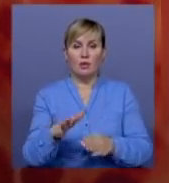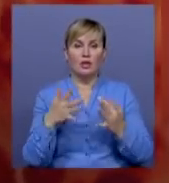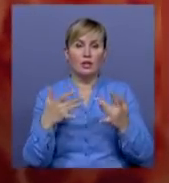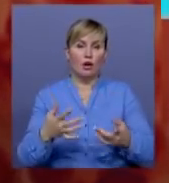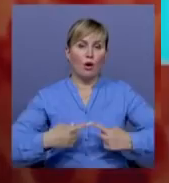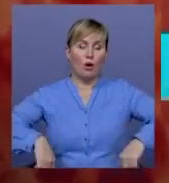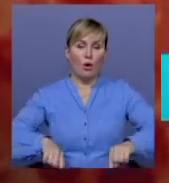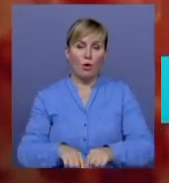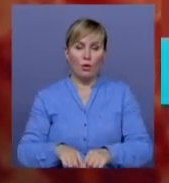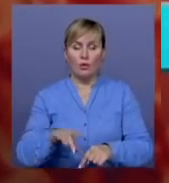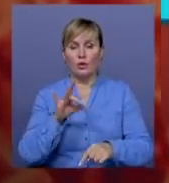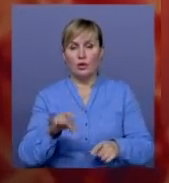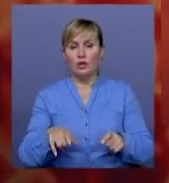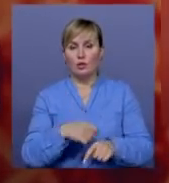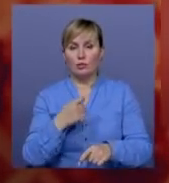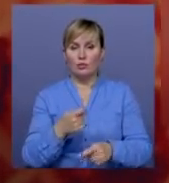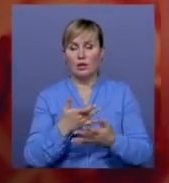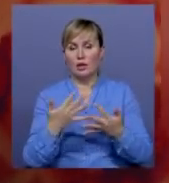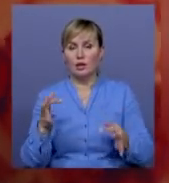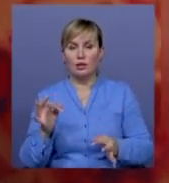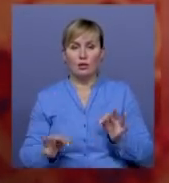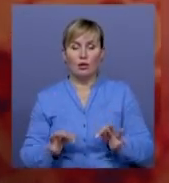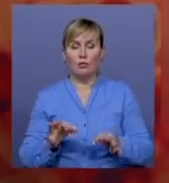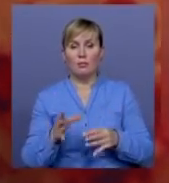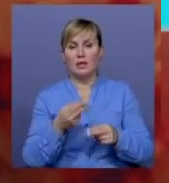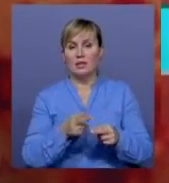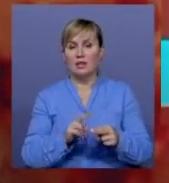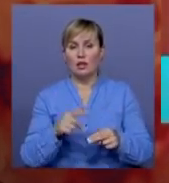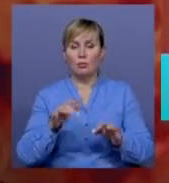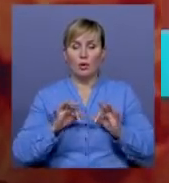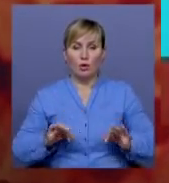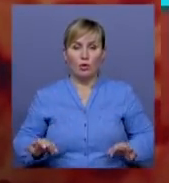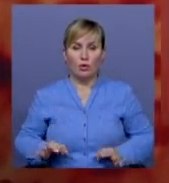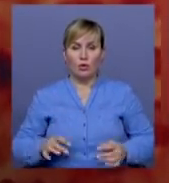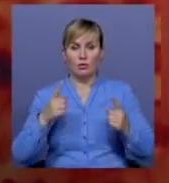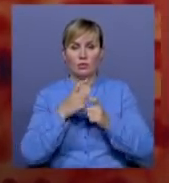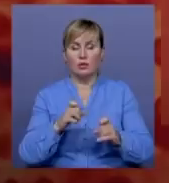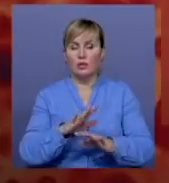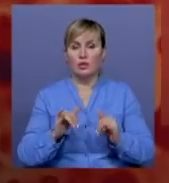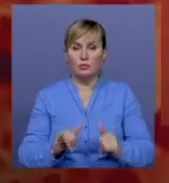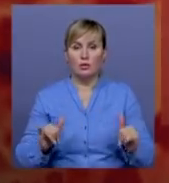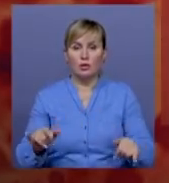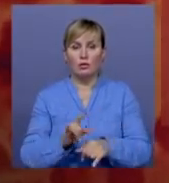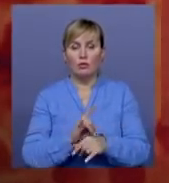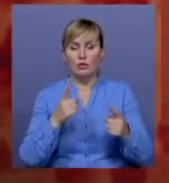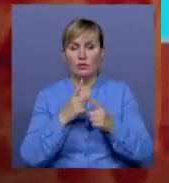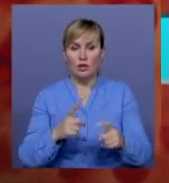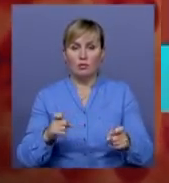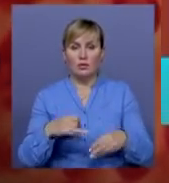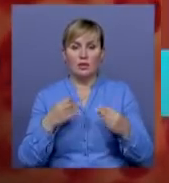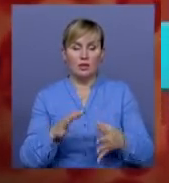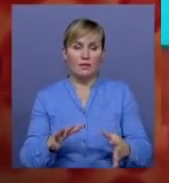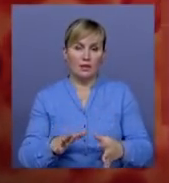органов санэпиднадзора и нарушение гигиенических норм. Вместе с тем в Генпрокуратуре призвали не распространять ложную информацию и не поддаваться